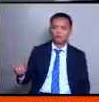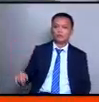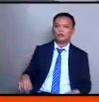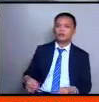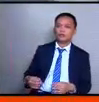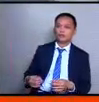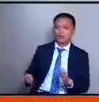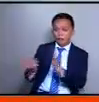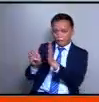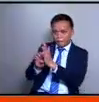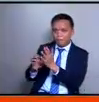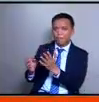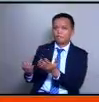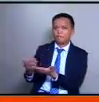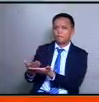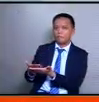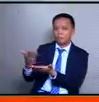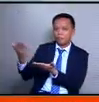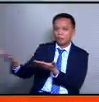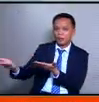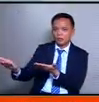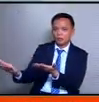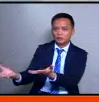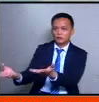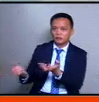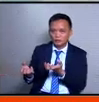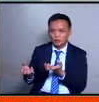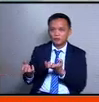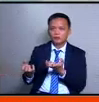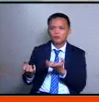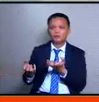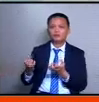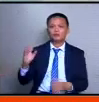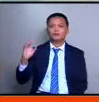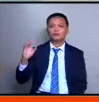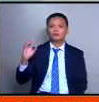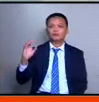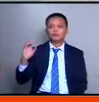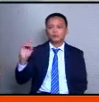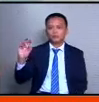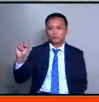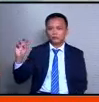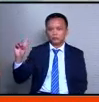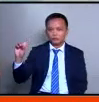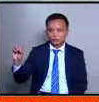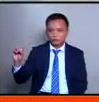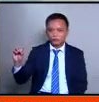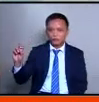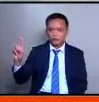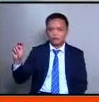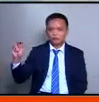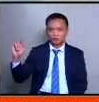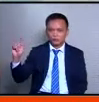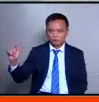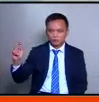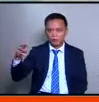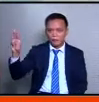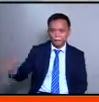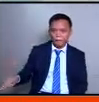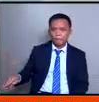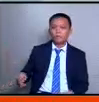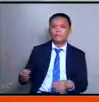ko pong bumili ng condominium unit, ano po, dito sa Kamaynilaan. So, marami kasing tatanong sa akin, mga kaibigan ko,